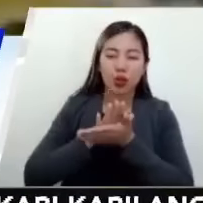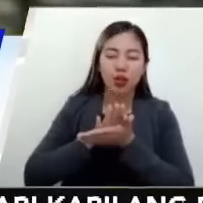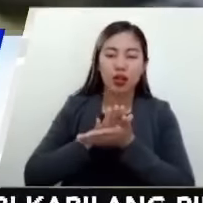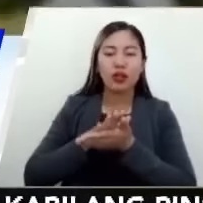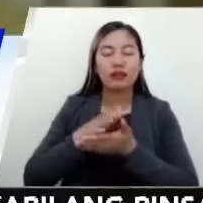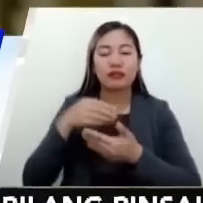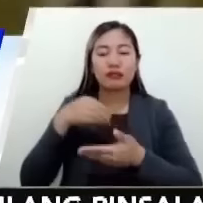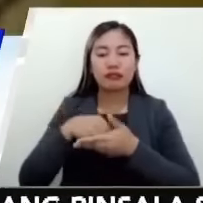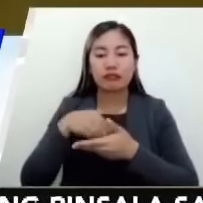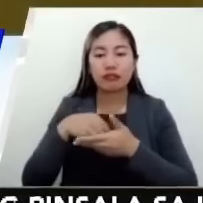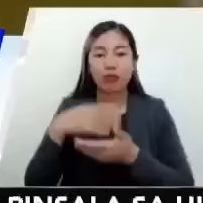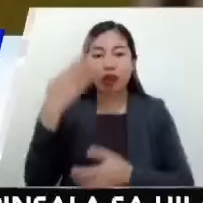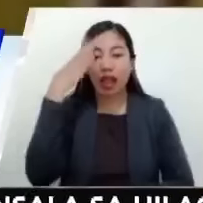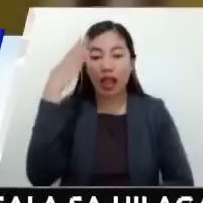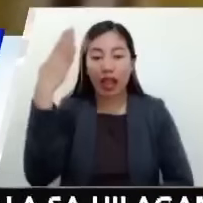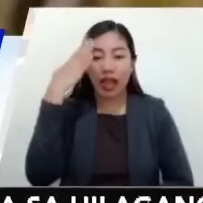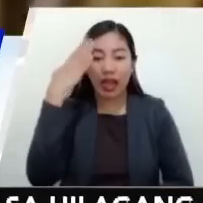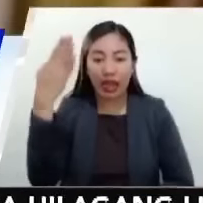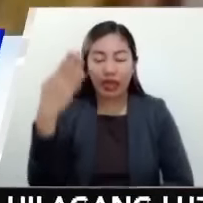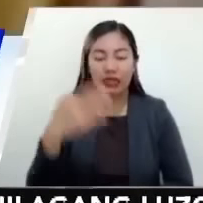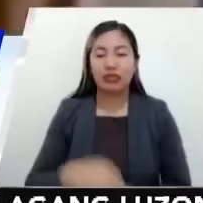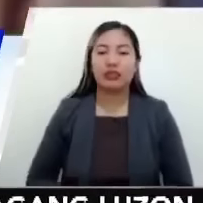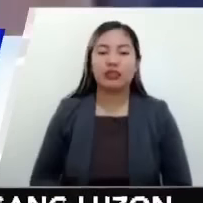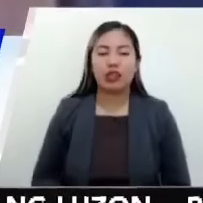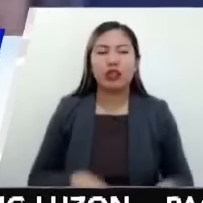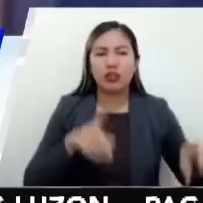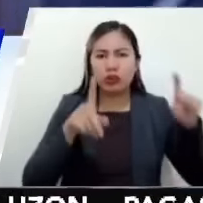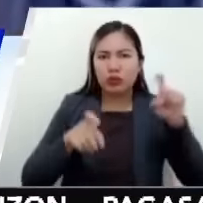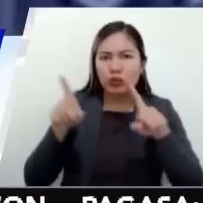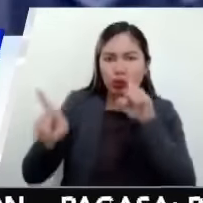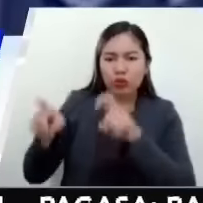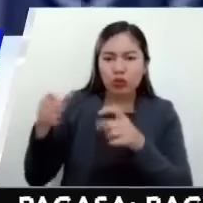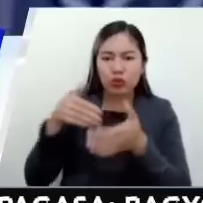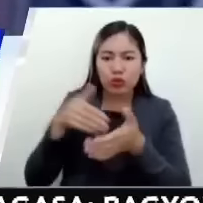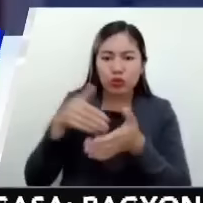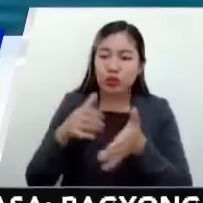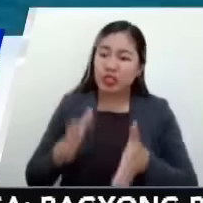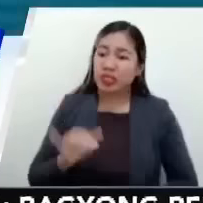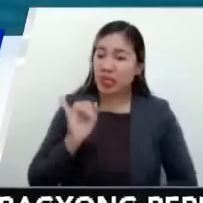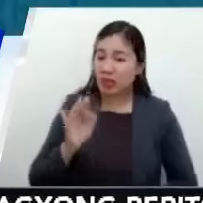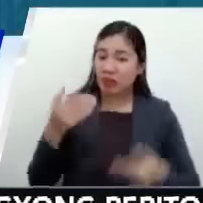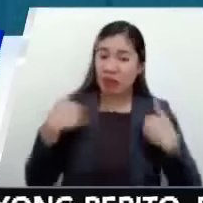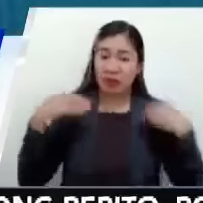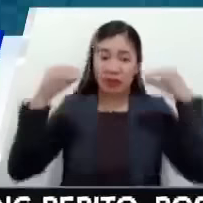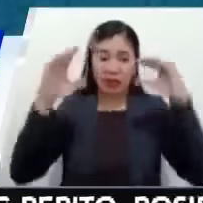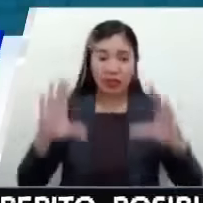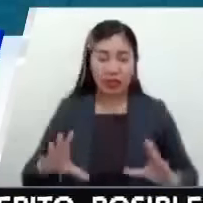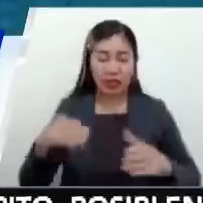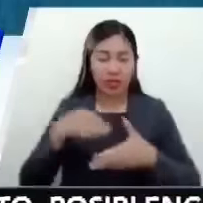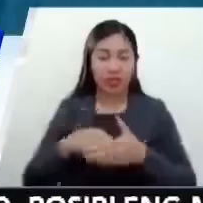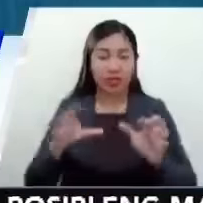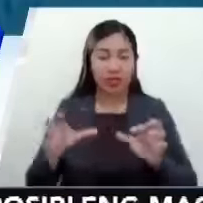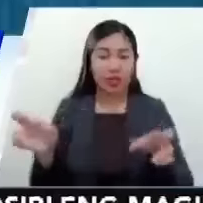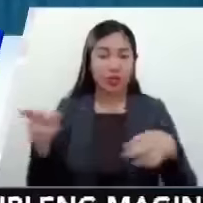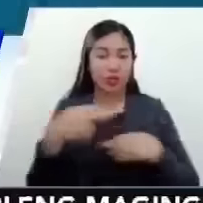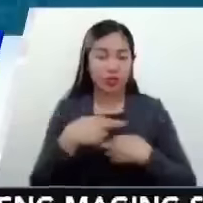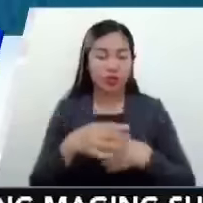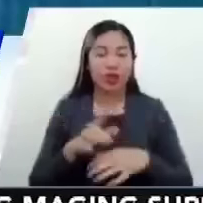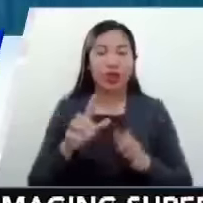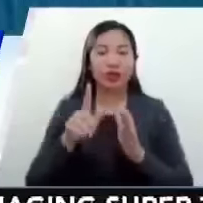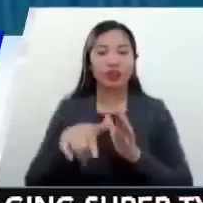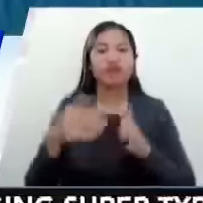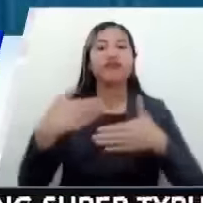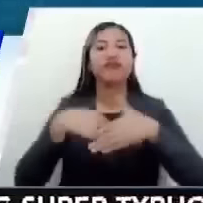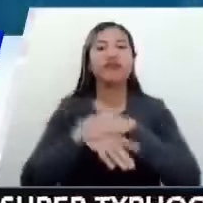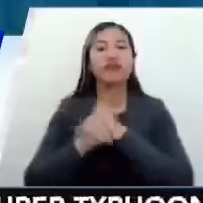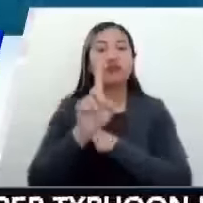imbestigasyon, nagtanong-tanong siya sa ilang estudyante kung may mga guro pa sa mga silid-aralan. Nang makatsyempo, pinasok na niya ang isang